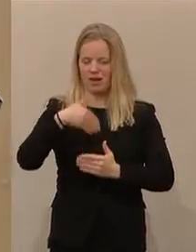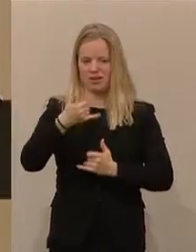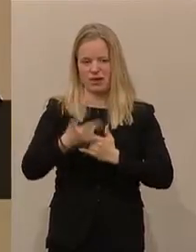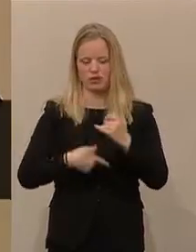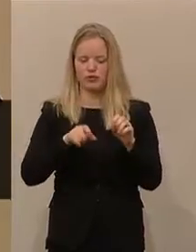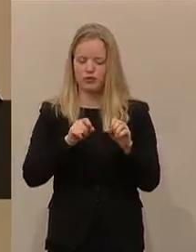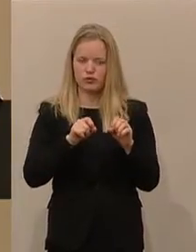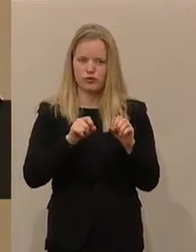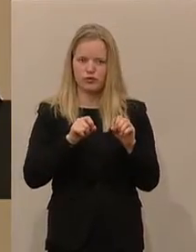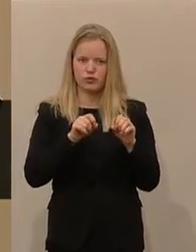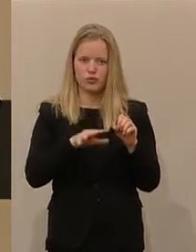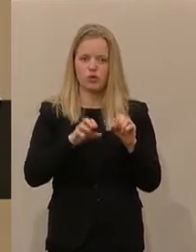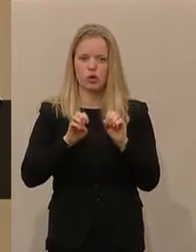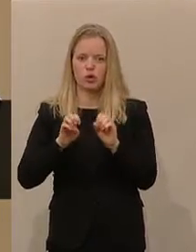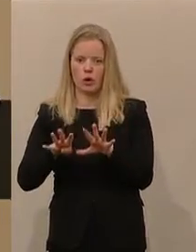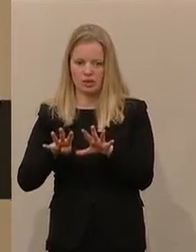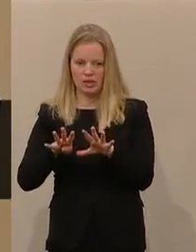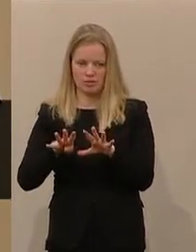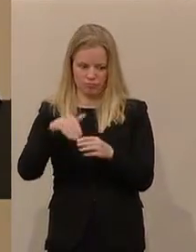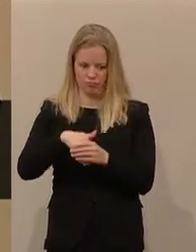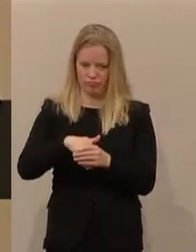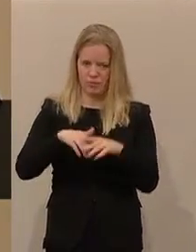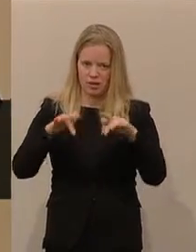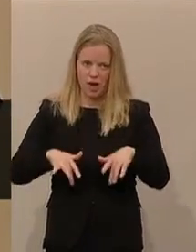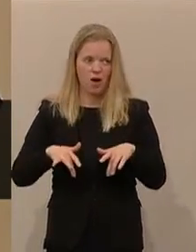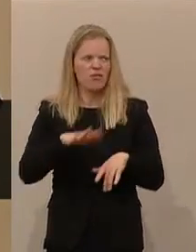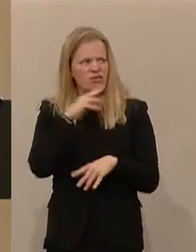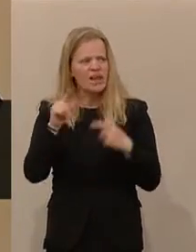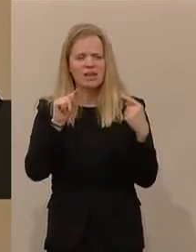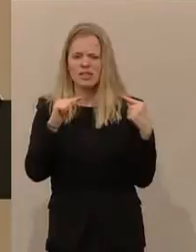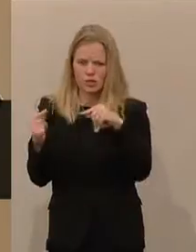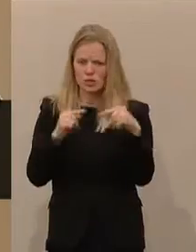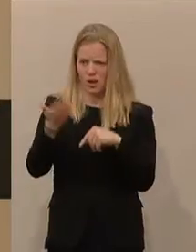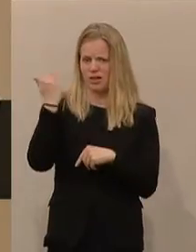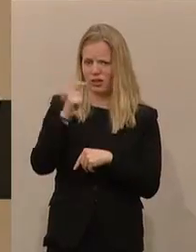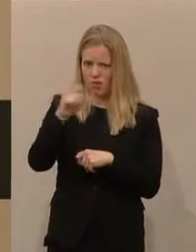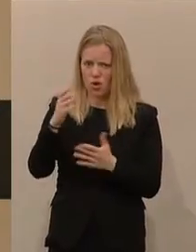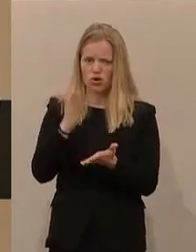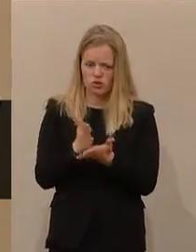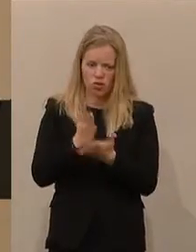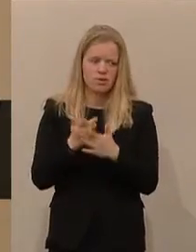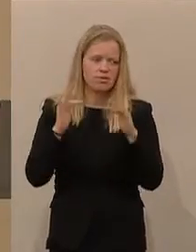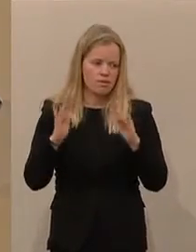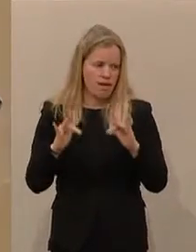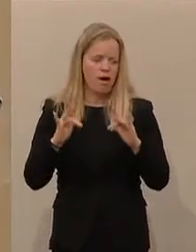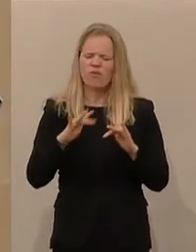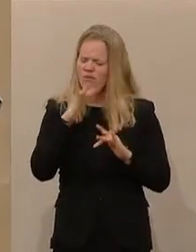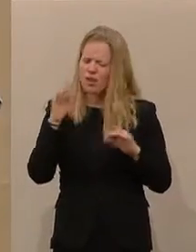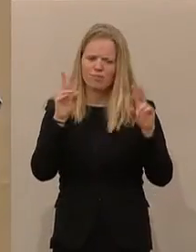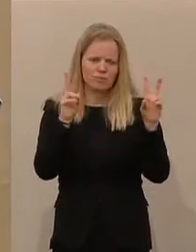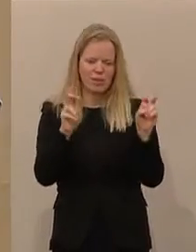2019 liegt vor uns. Und wir haben diesbezüglich viele Diskussionen in der Vorwoche geführt und uns mit vielen